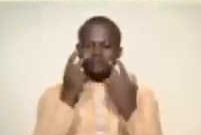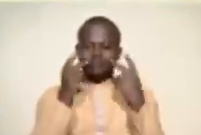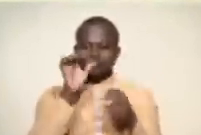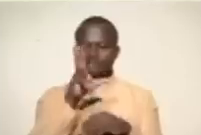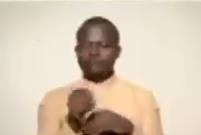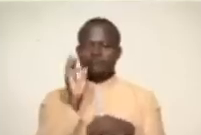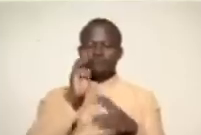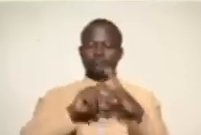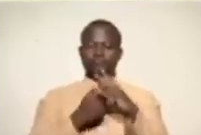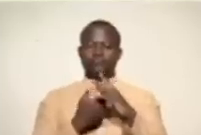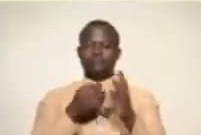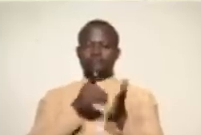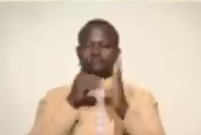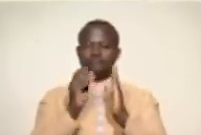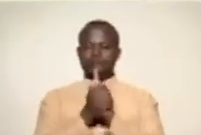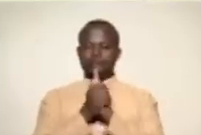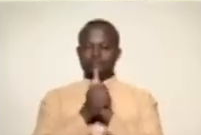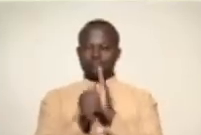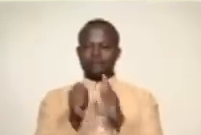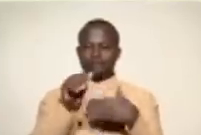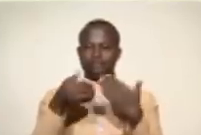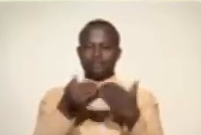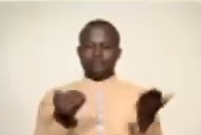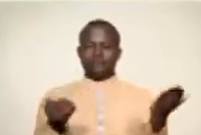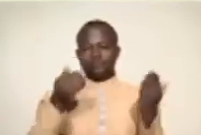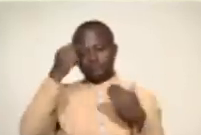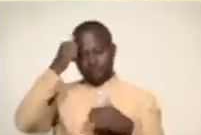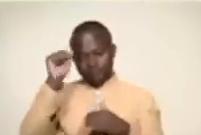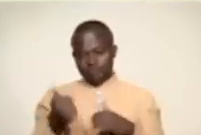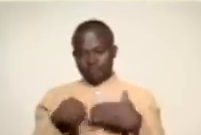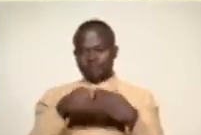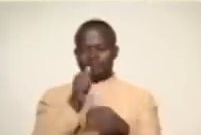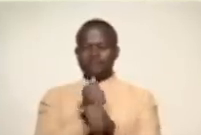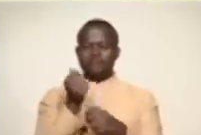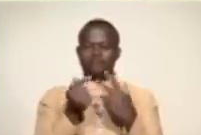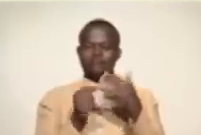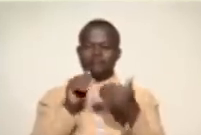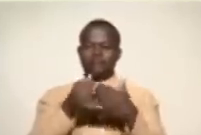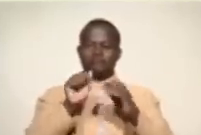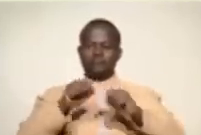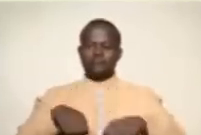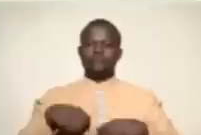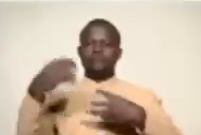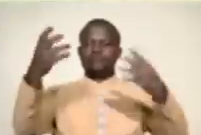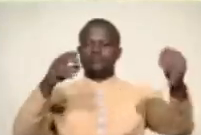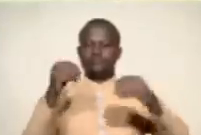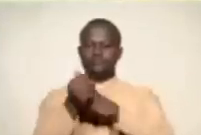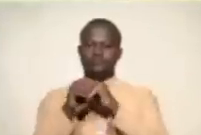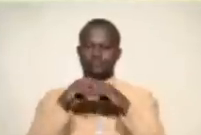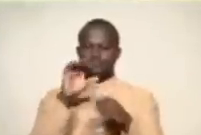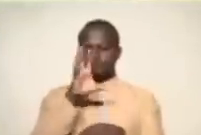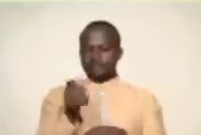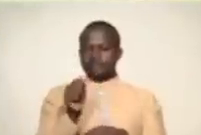ngo tuzatangira tugire abaganga b'inzobere, tuzatangira tugire abenjeniyeri b'inzobere, dukora amaproducti ashobora kujya handi muri Afurika.